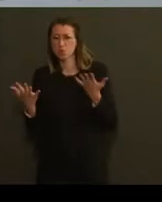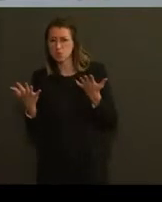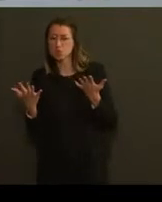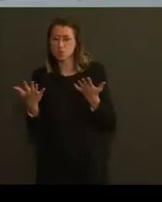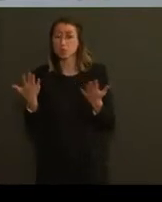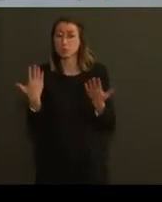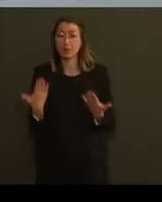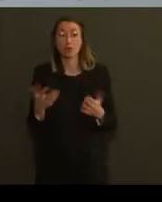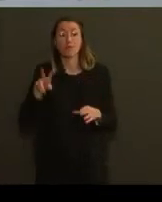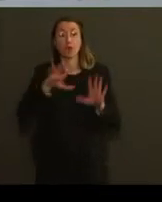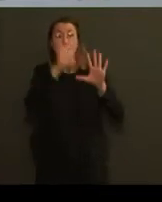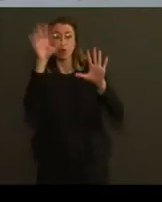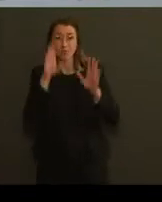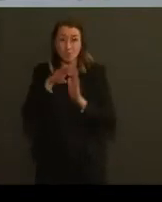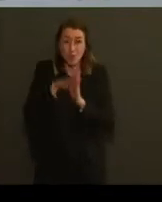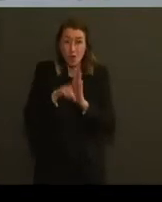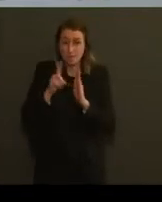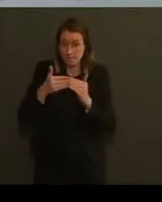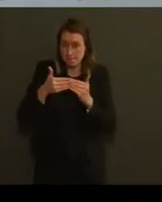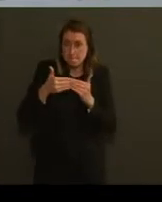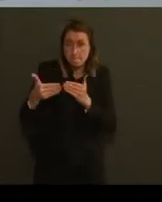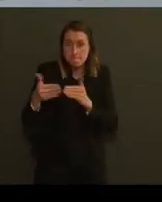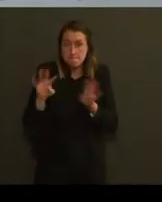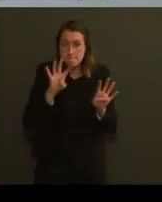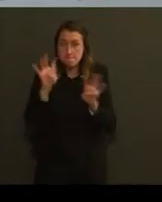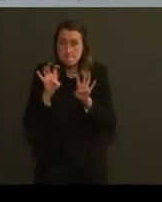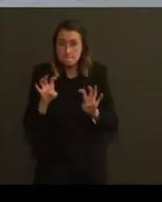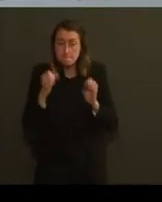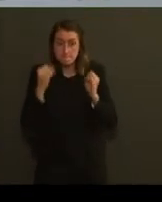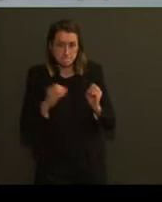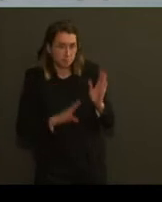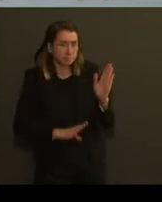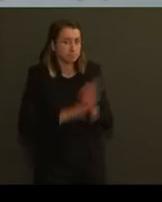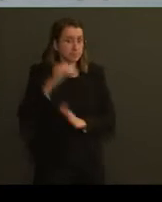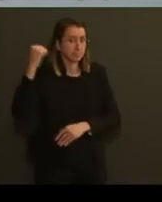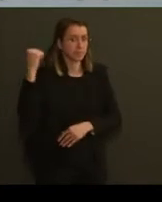Wallonie, mais malgré tout des chiffres qui sont inquiétants par leur augmentation.